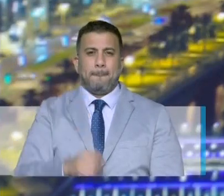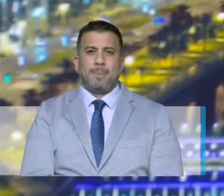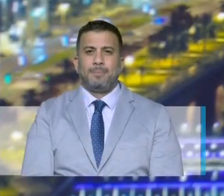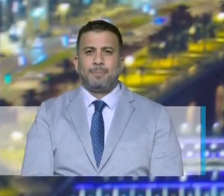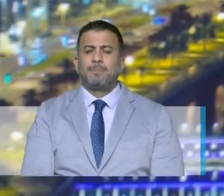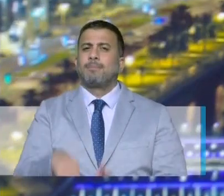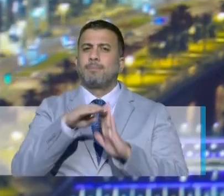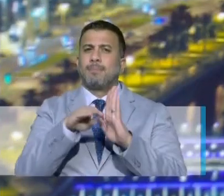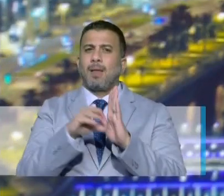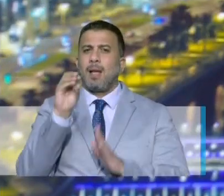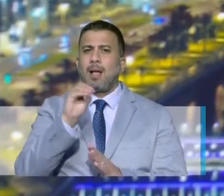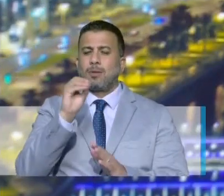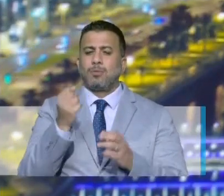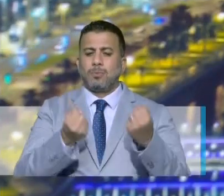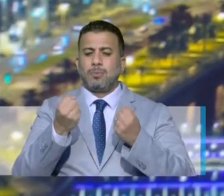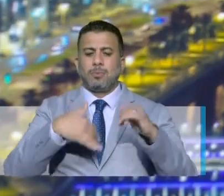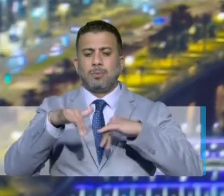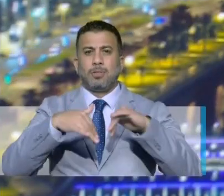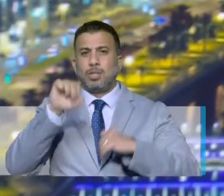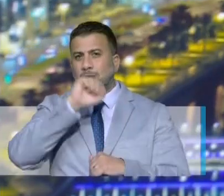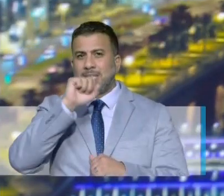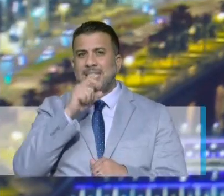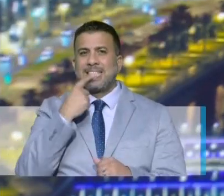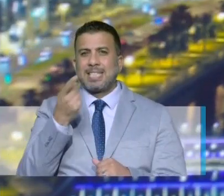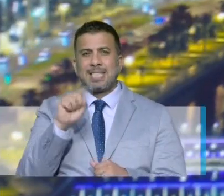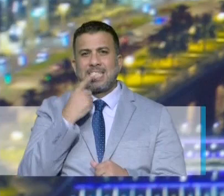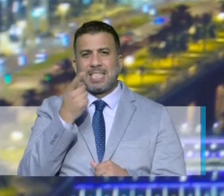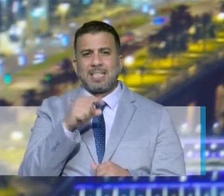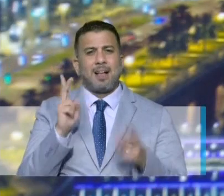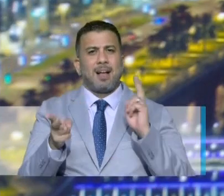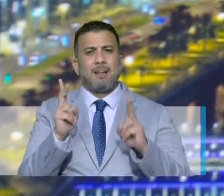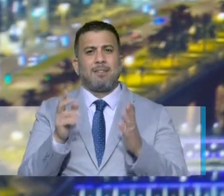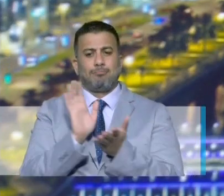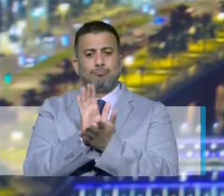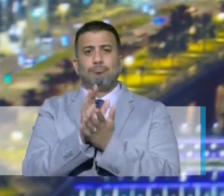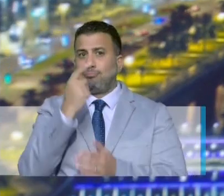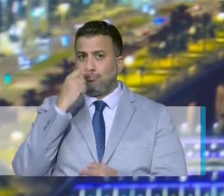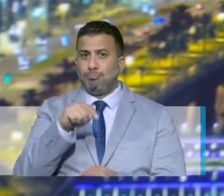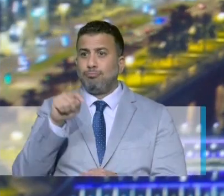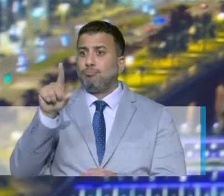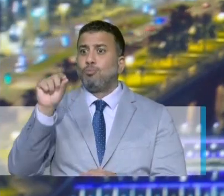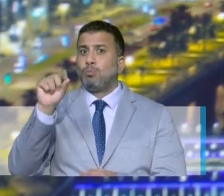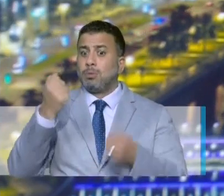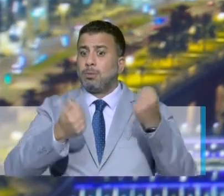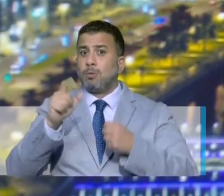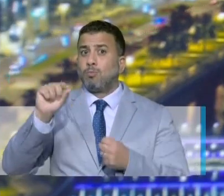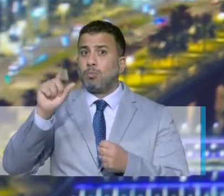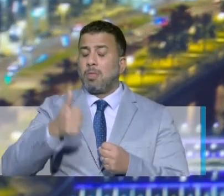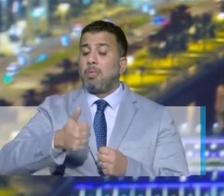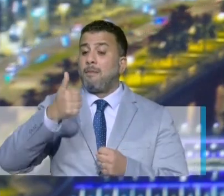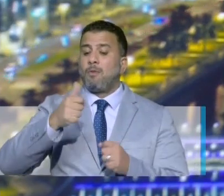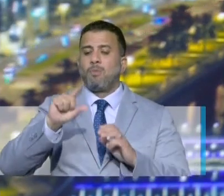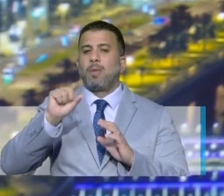نظمت هيئه الطرق والمواصلات في الشارقه حفلها السنويه لتكريم السائقين الملتزمين بمعايير التفوق